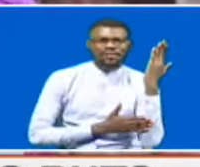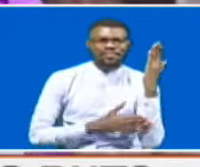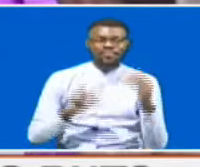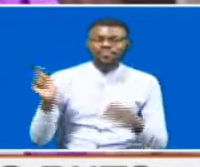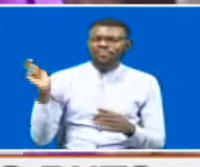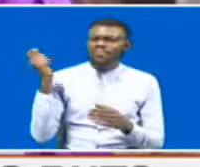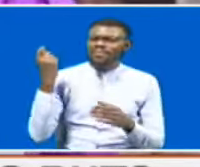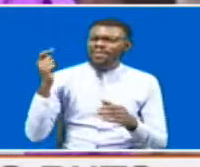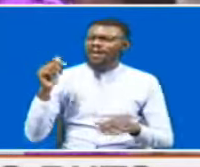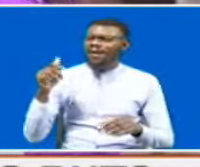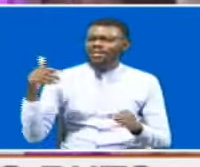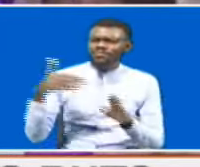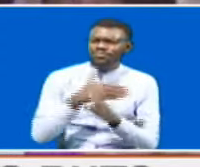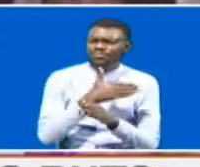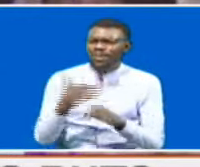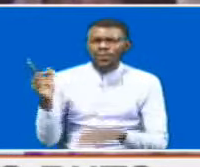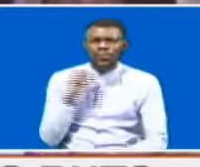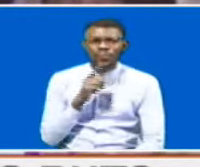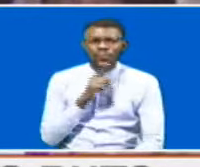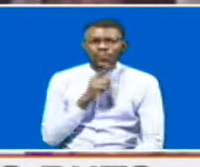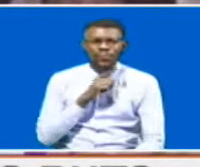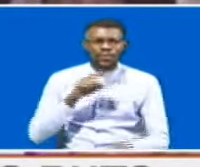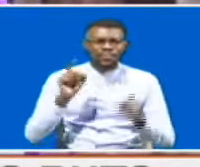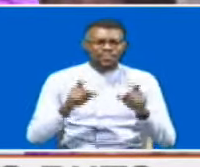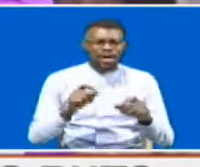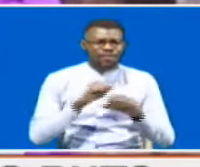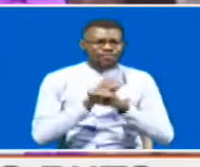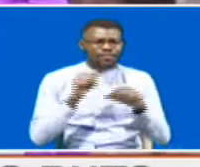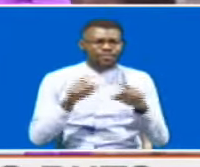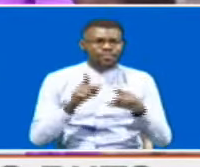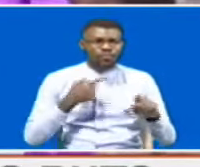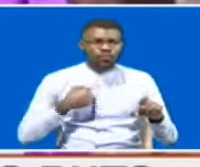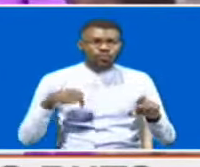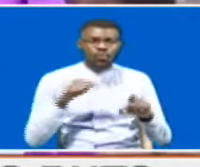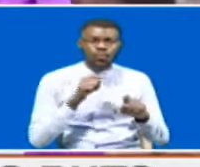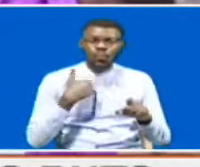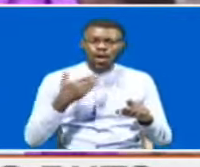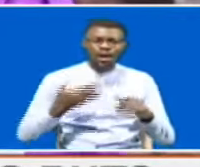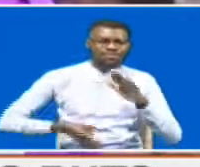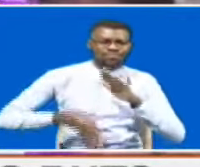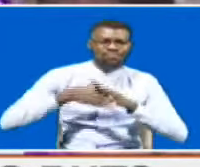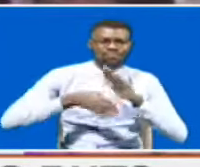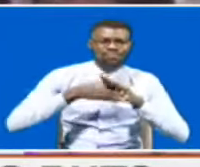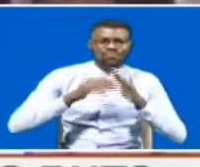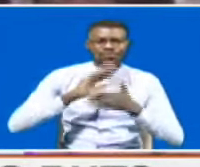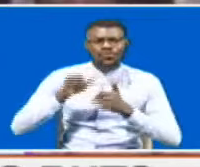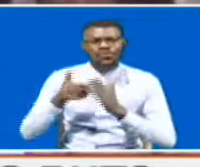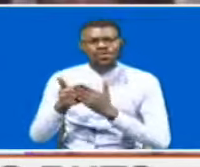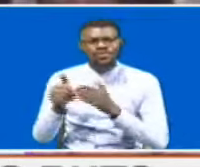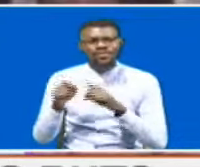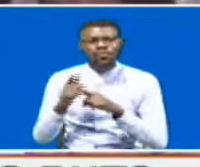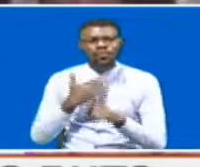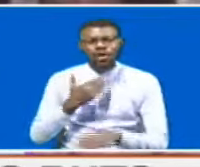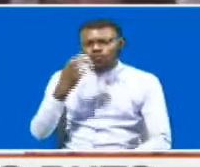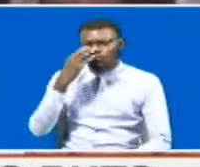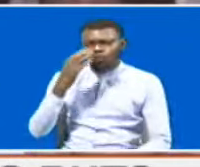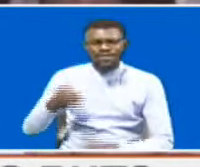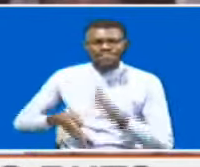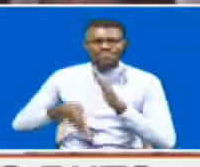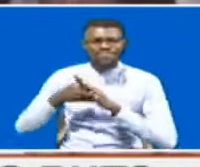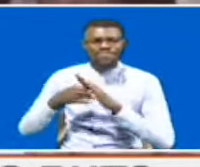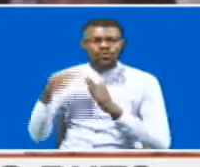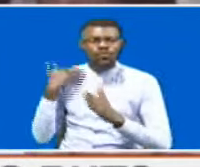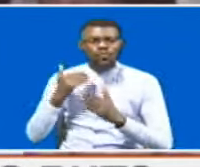iko wezi wengi wanataka mtu magaidi. Na sisi tutasindikiza, tutasukuma Ruto mpaka waizi wote waondoke nchi